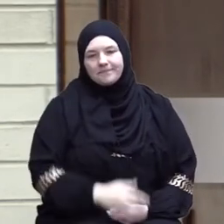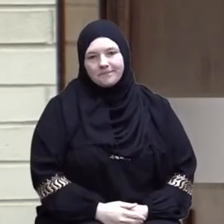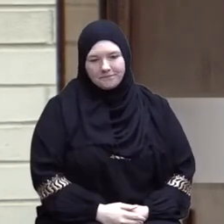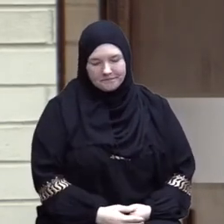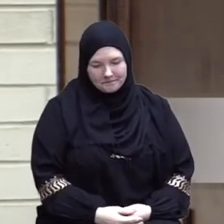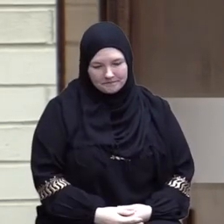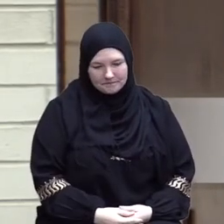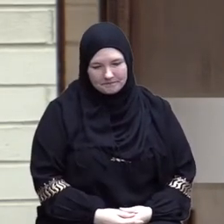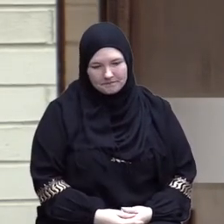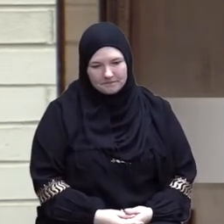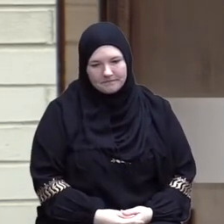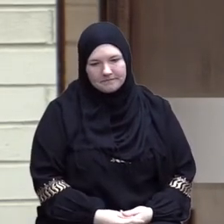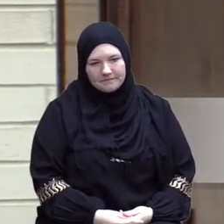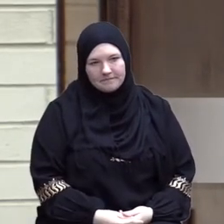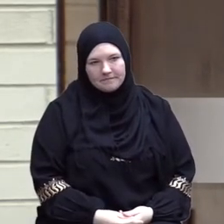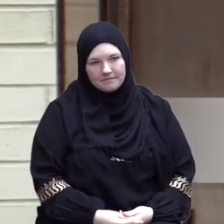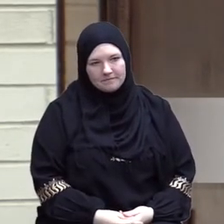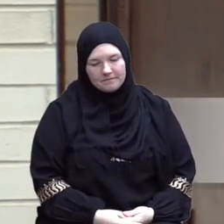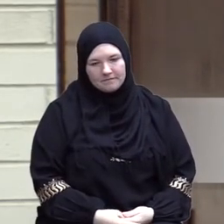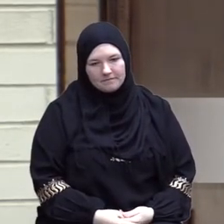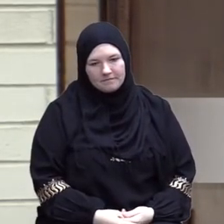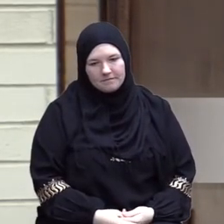محمدا عبده ورسوله وبعد.